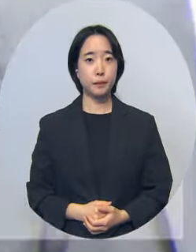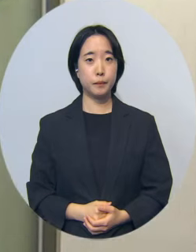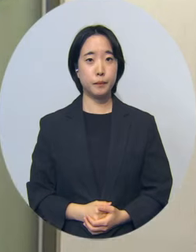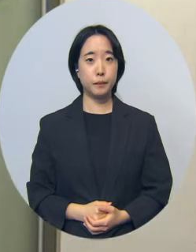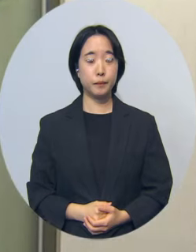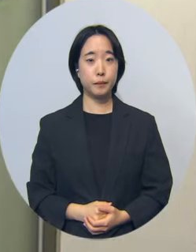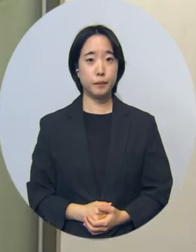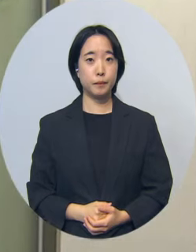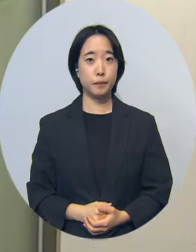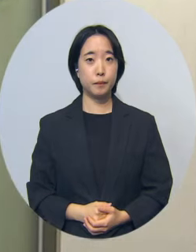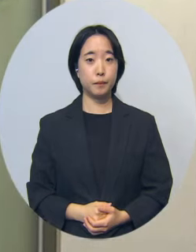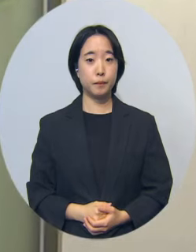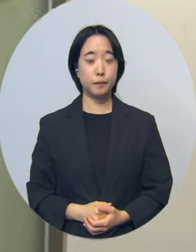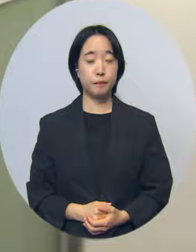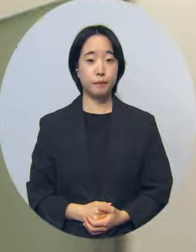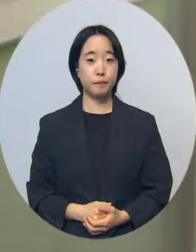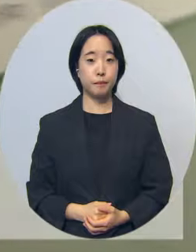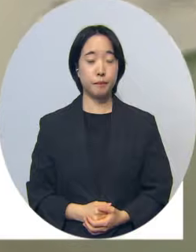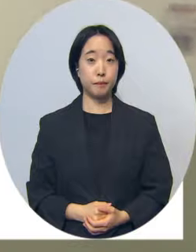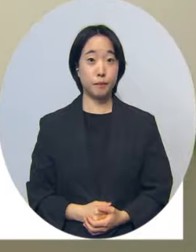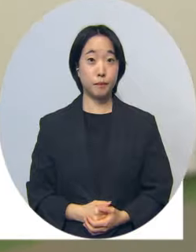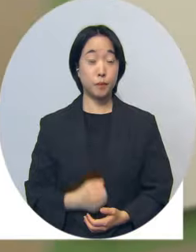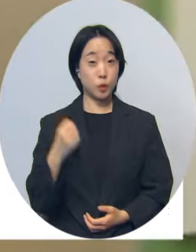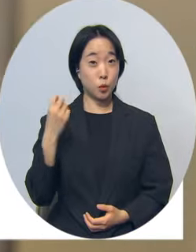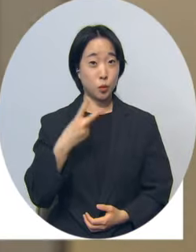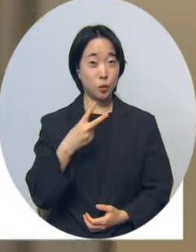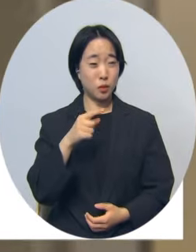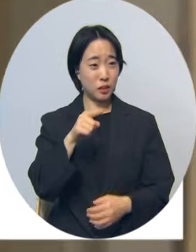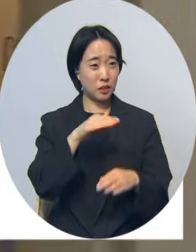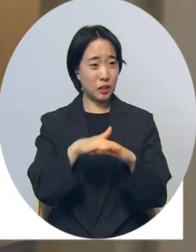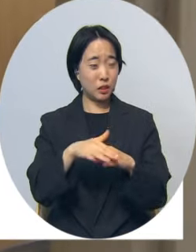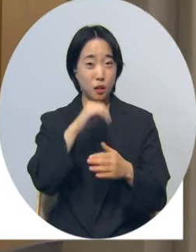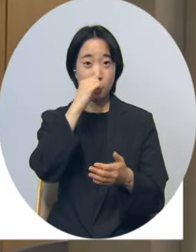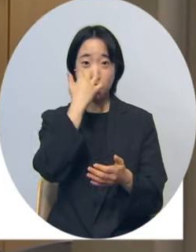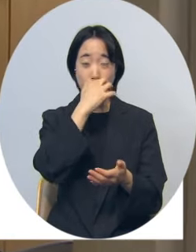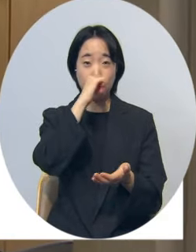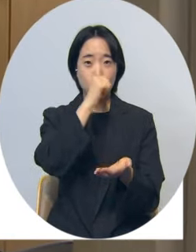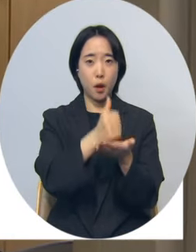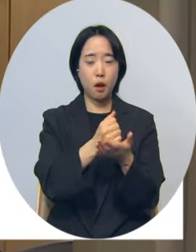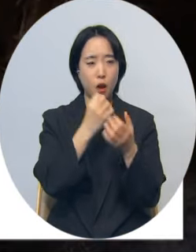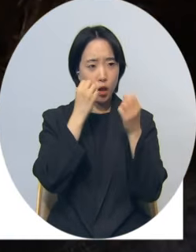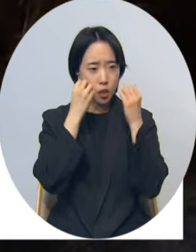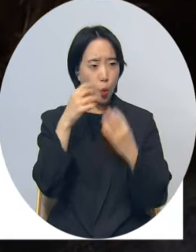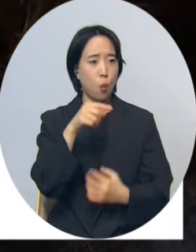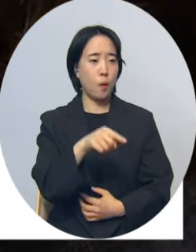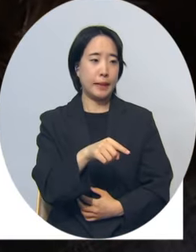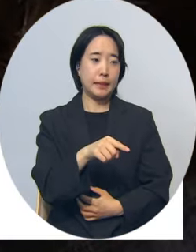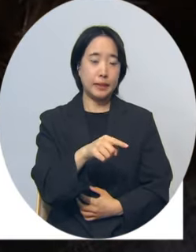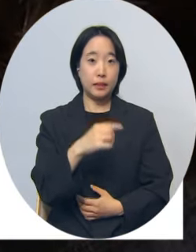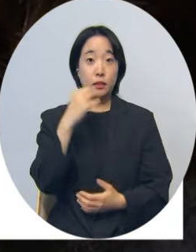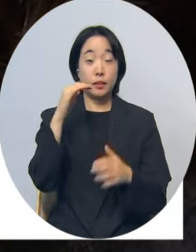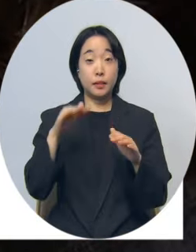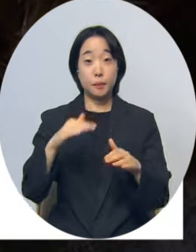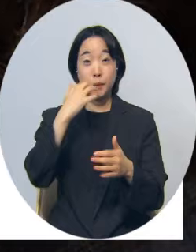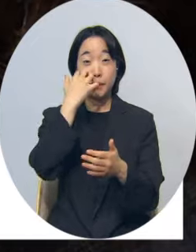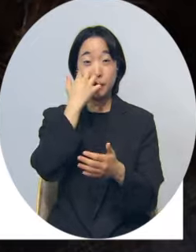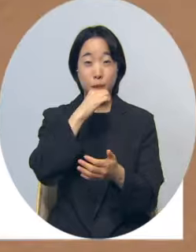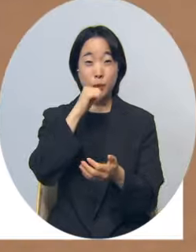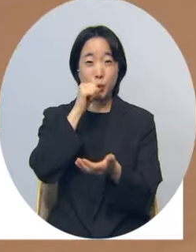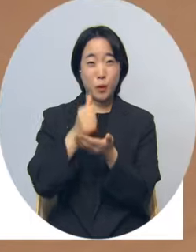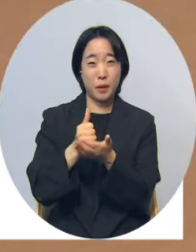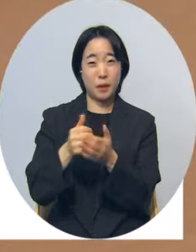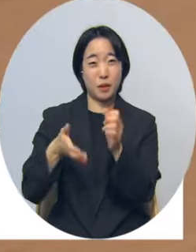있습니다. 이와 함께 딥페이크 등의 신종 학교폭력 유형에 대응할 수 있도록 성희롱 성폭력 신고센터를